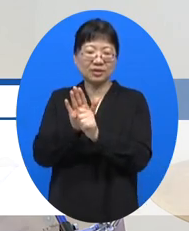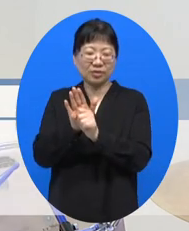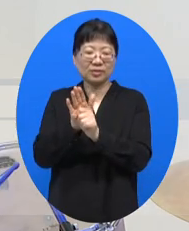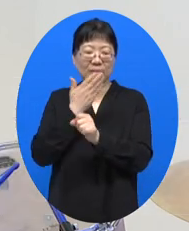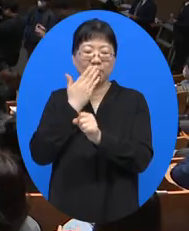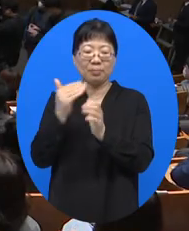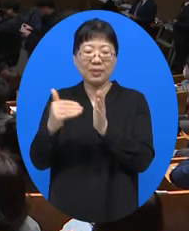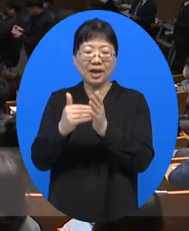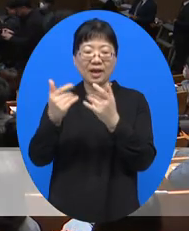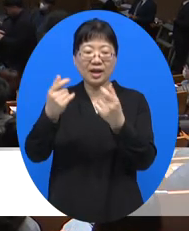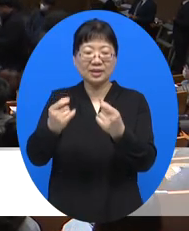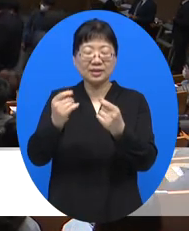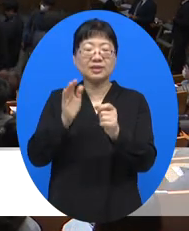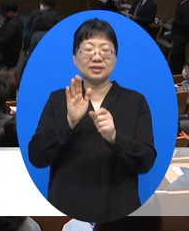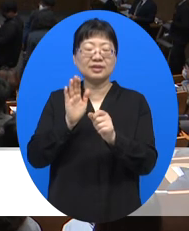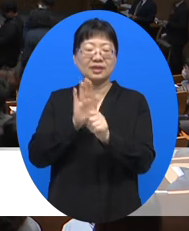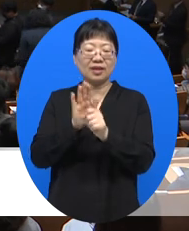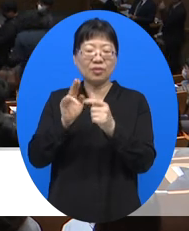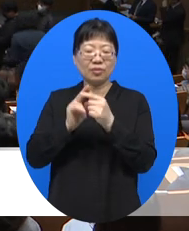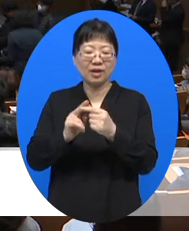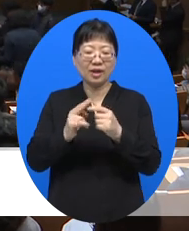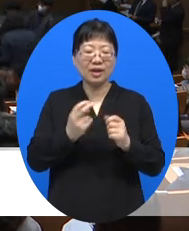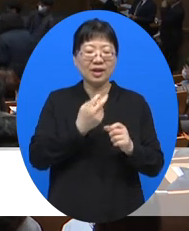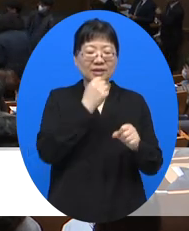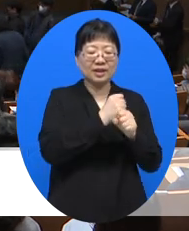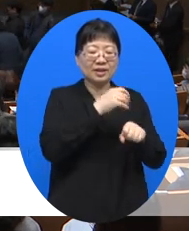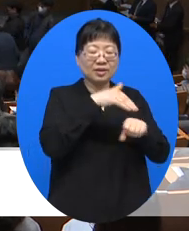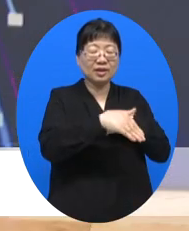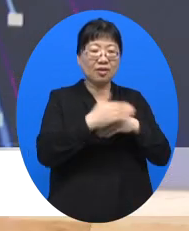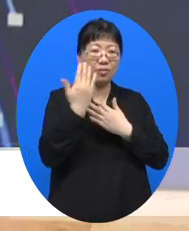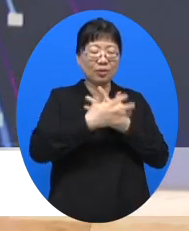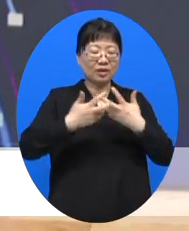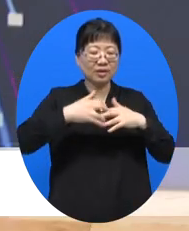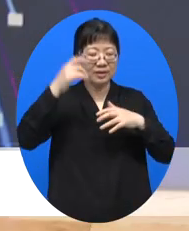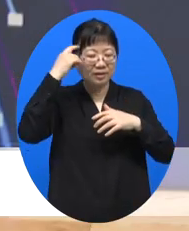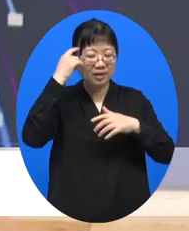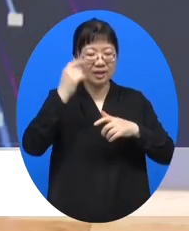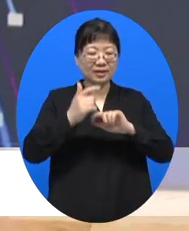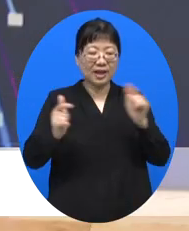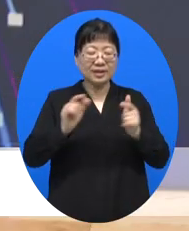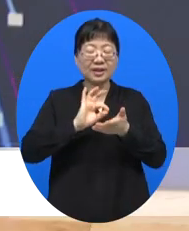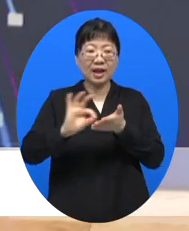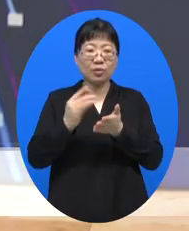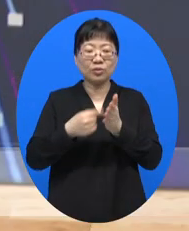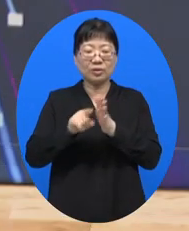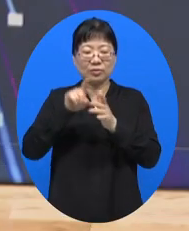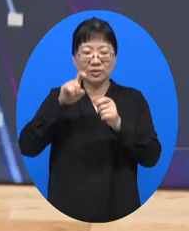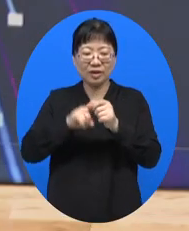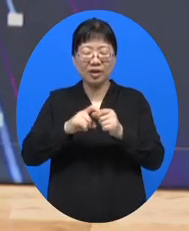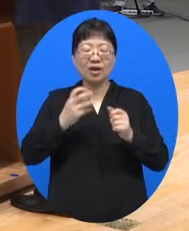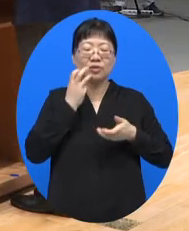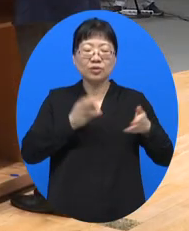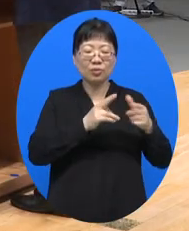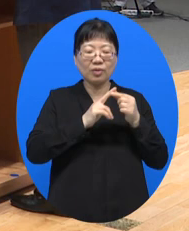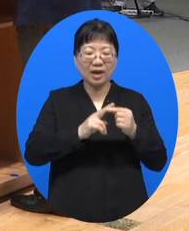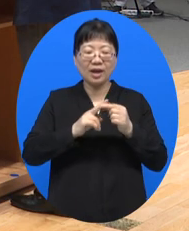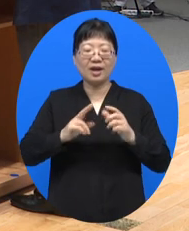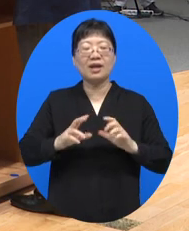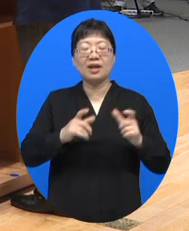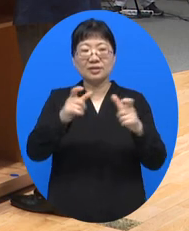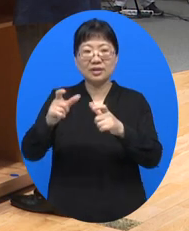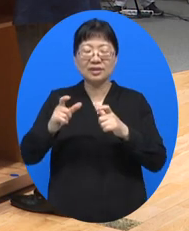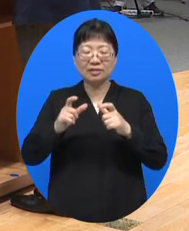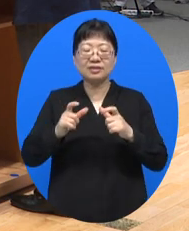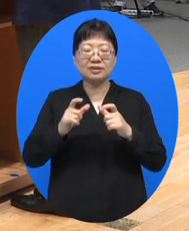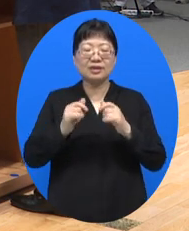받게 됐습니다. 이와 같은 지원을 넘어 생성형 인공지능을 더 다양한 곳에 활용하고자 경기도와 각계 최고의